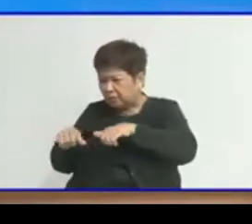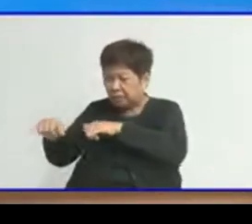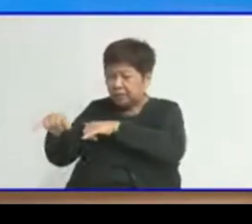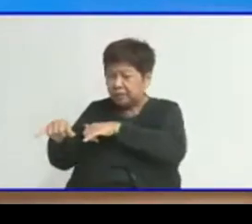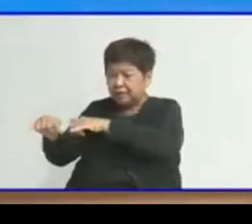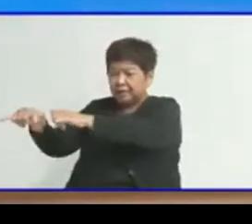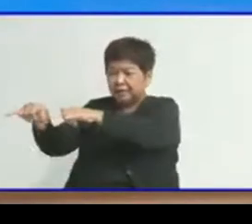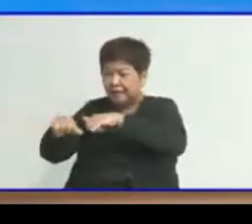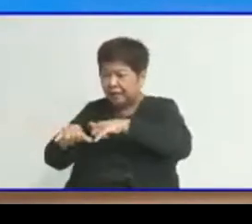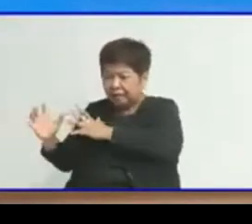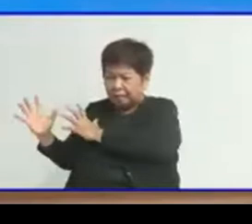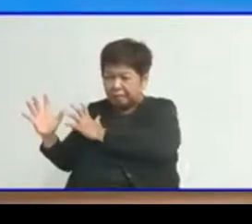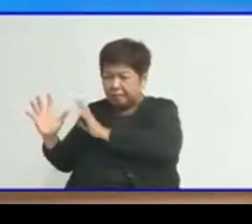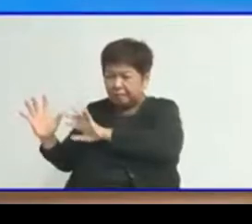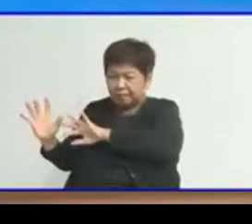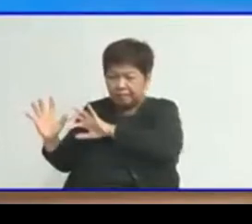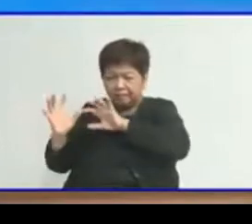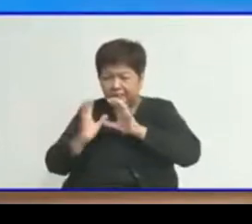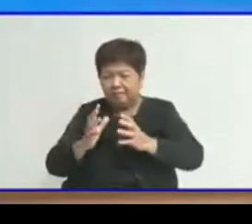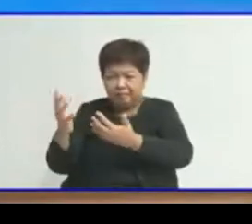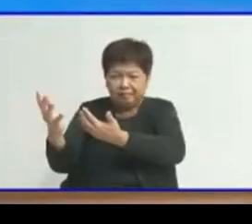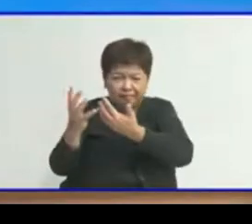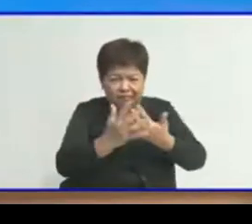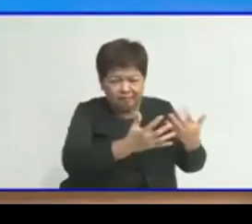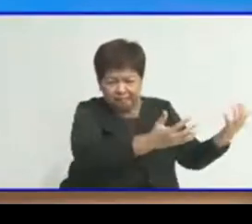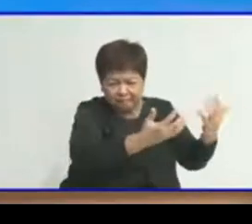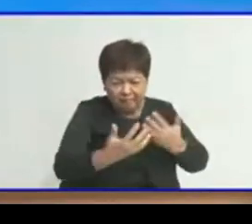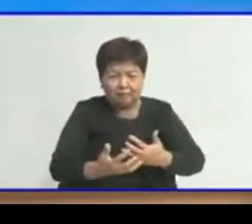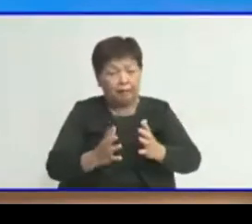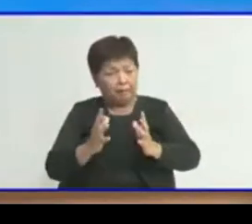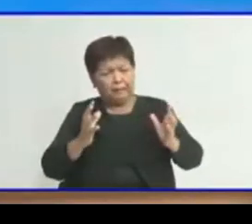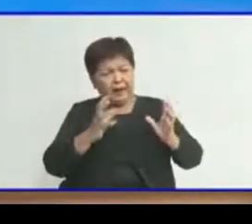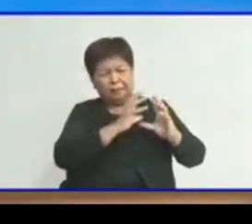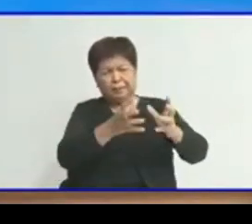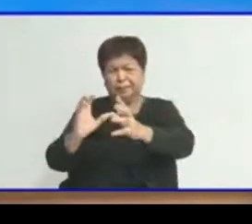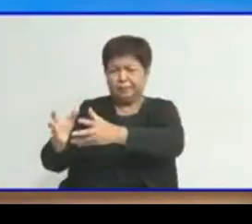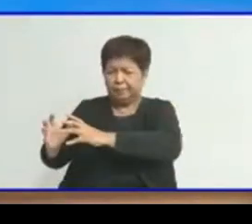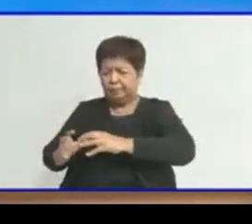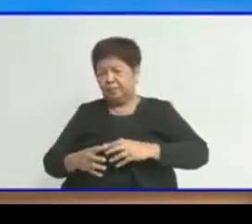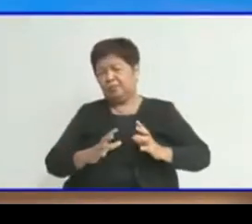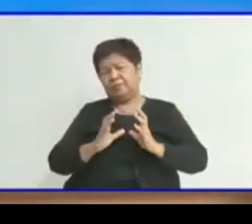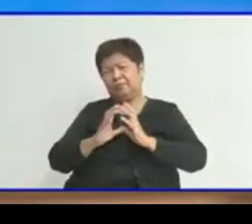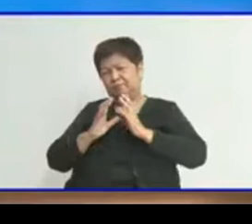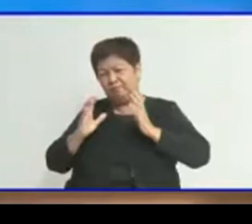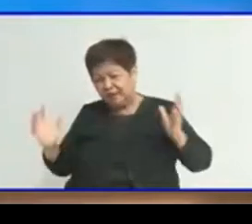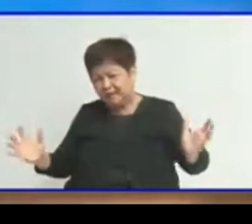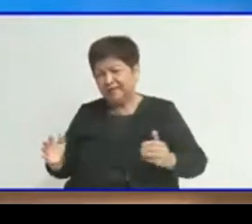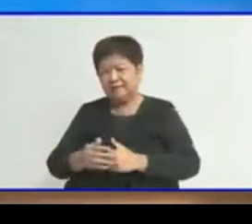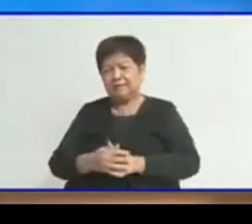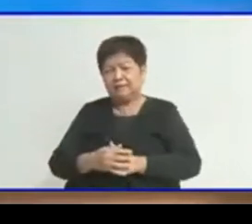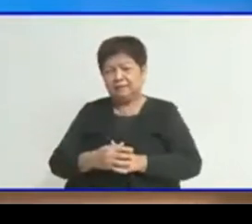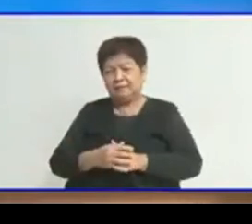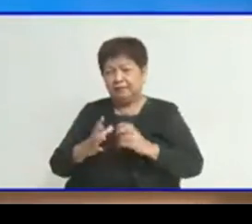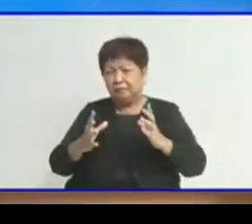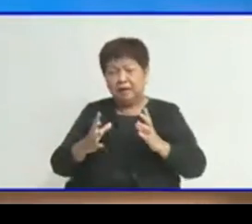for the immigration. ที่หมายถึงก็เนื่องจากว่ามีเหตุเชื่อได้ว่านะครับหากเดินทางกับประเทศ